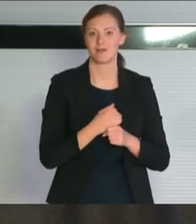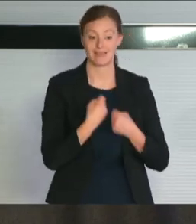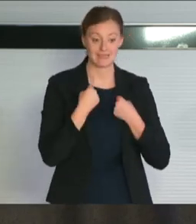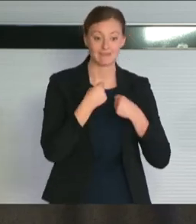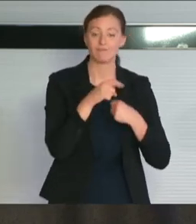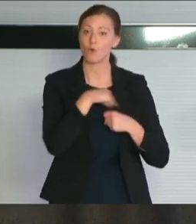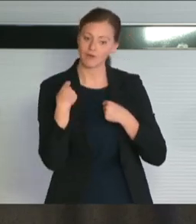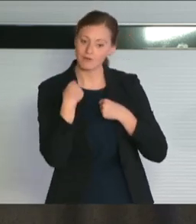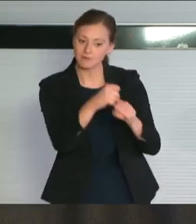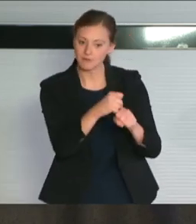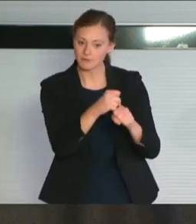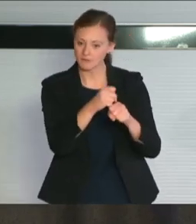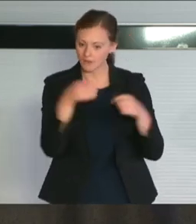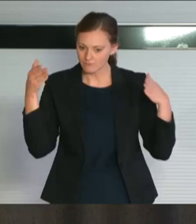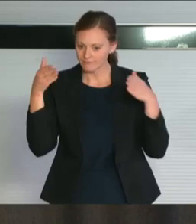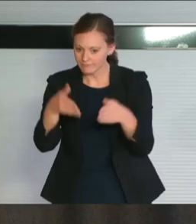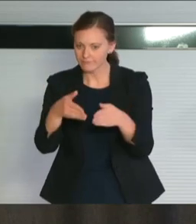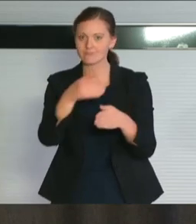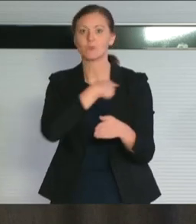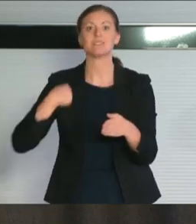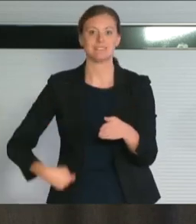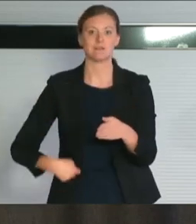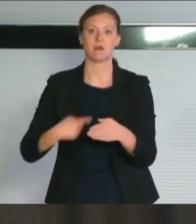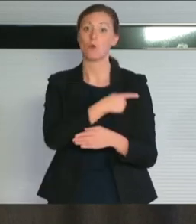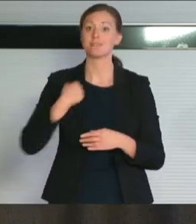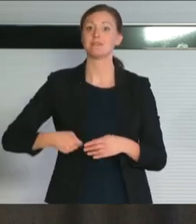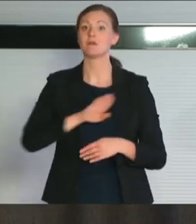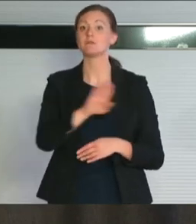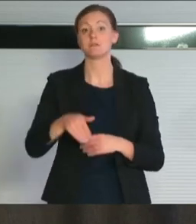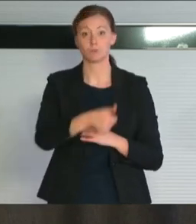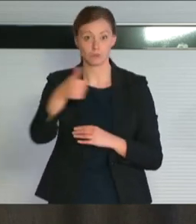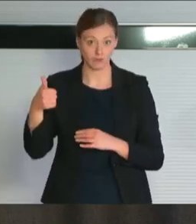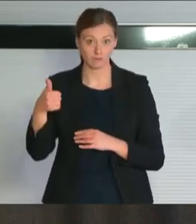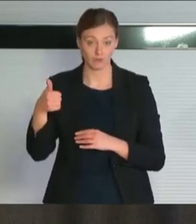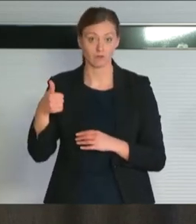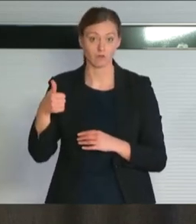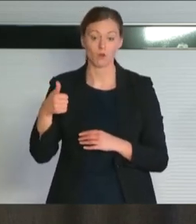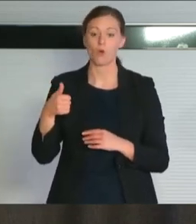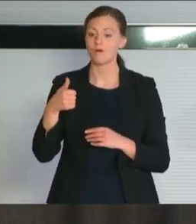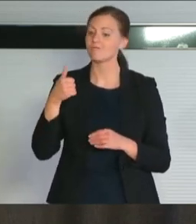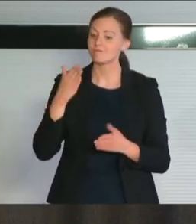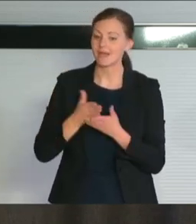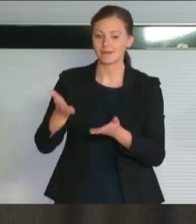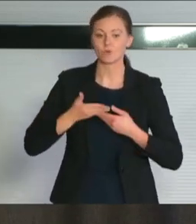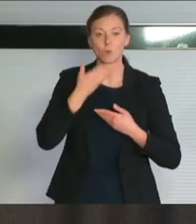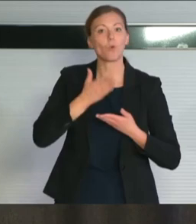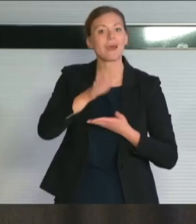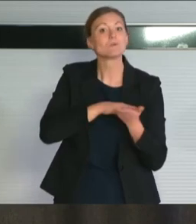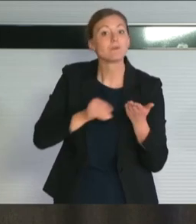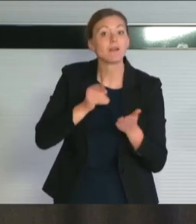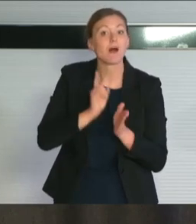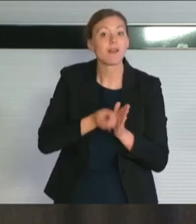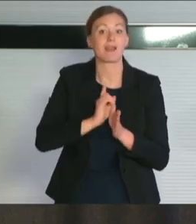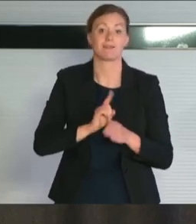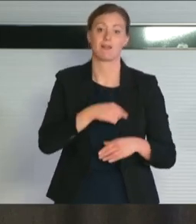vår er rettet inn mot Kina og kinesiske myndigheter og har allerede gitt gode resultater. Det er